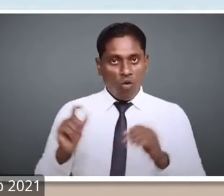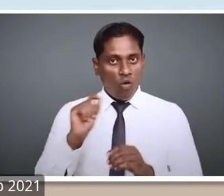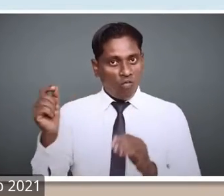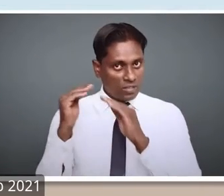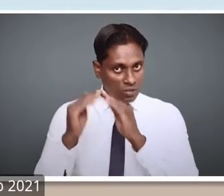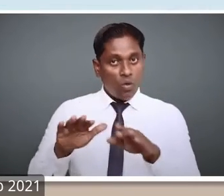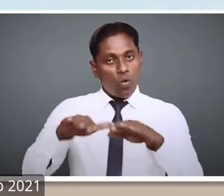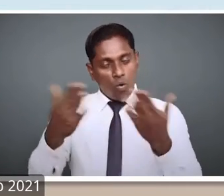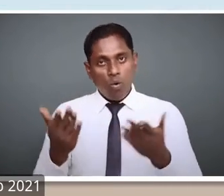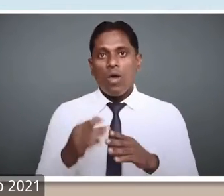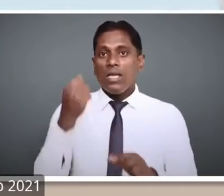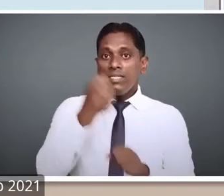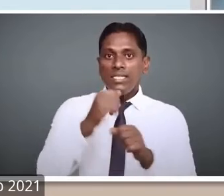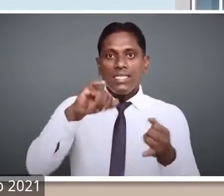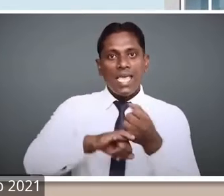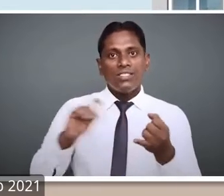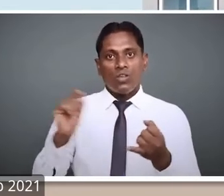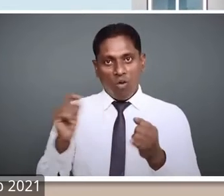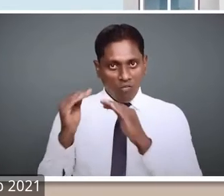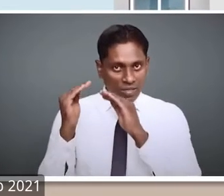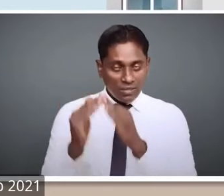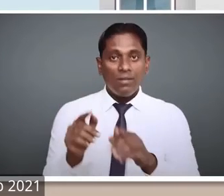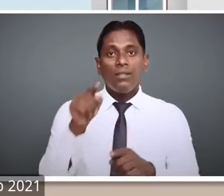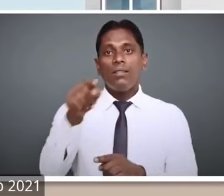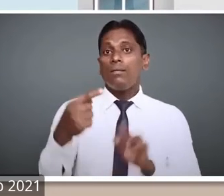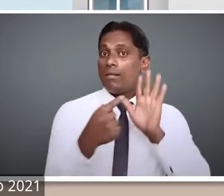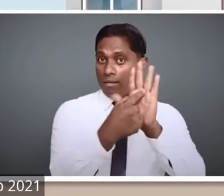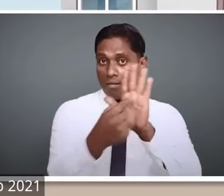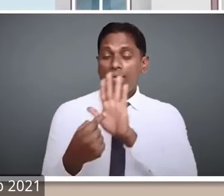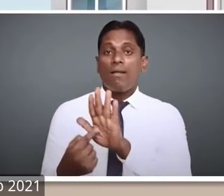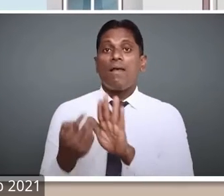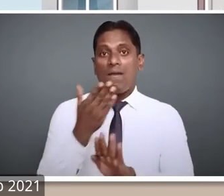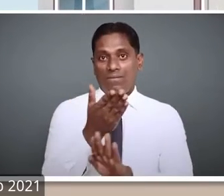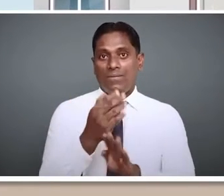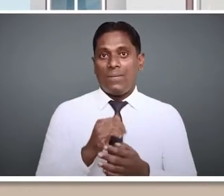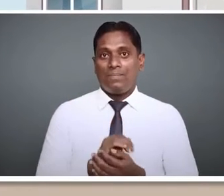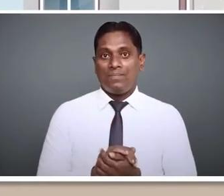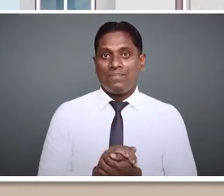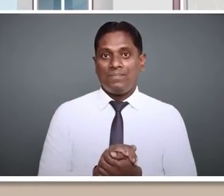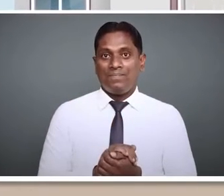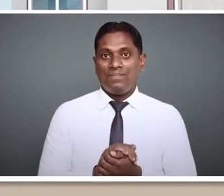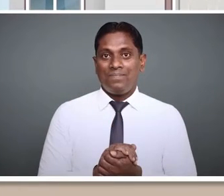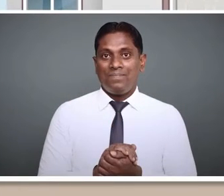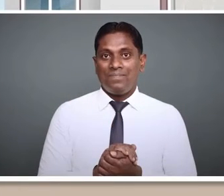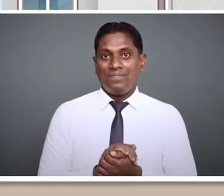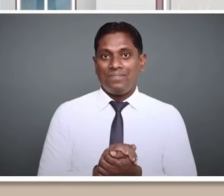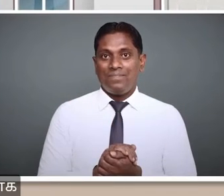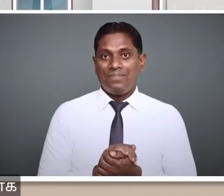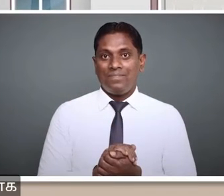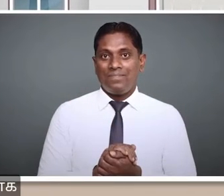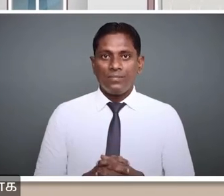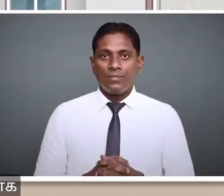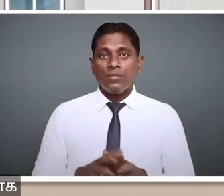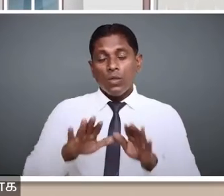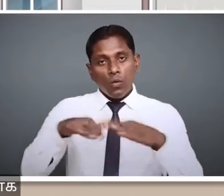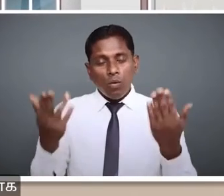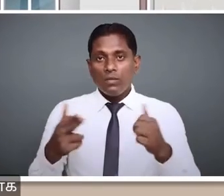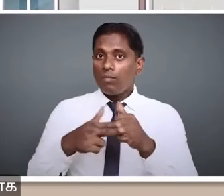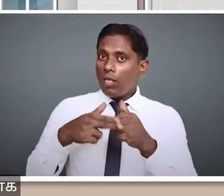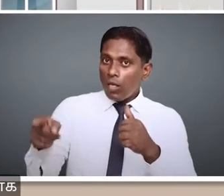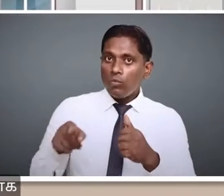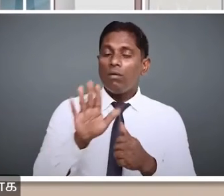அலுவலகங்கள் என்பனவற்றில் 21ஆம் திகதி ஐப்பசி மாதம் 2021 தொடக்கம் காட்சிப்படுத்தப்படும். ஏதாவது